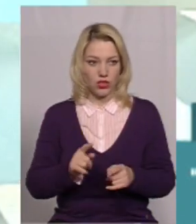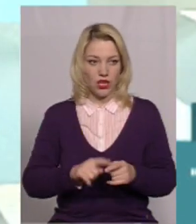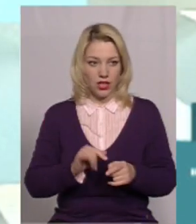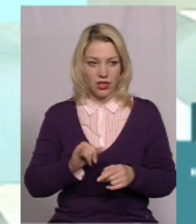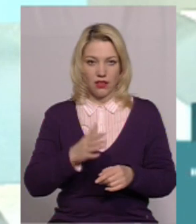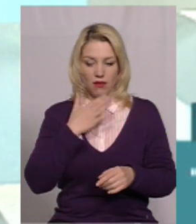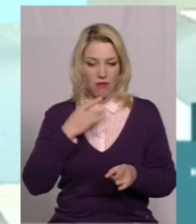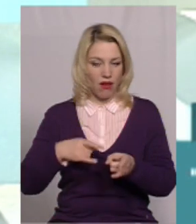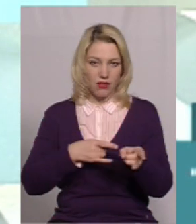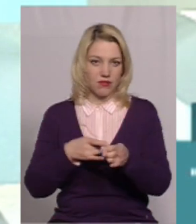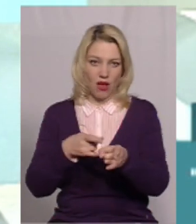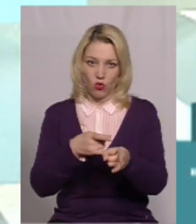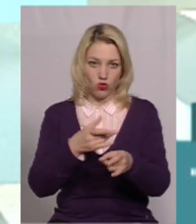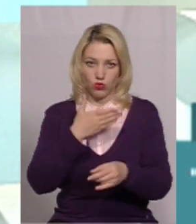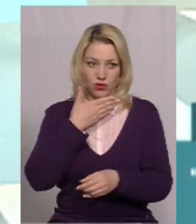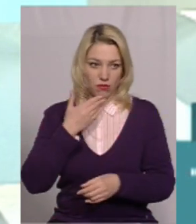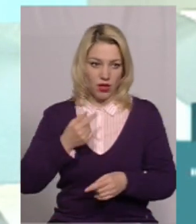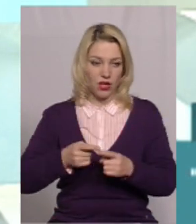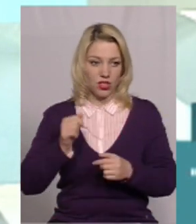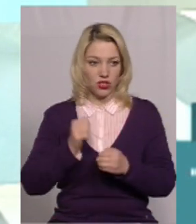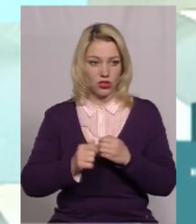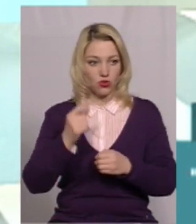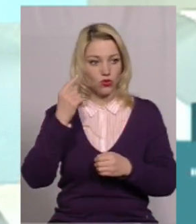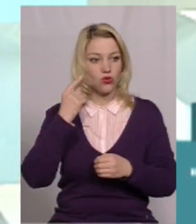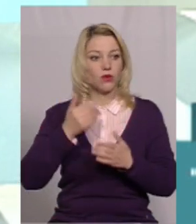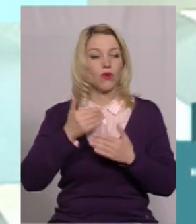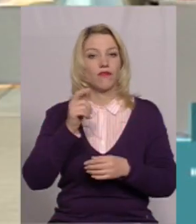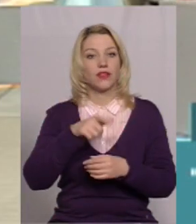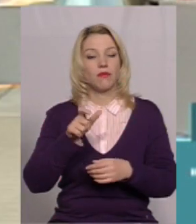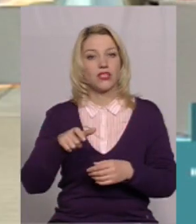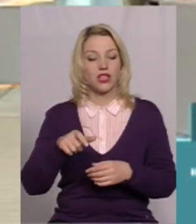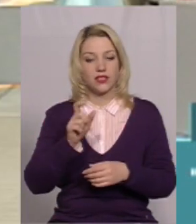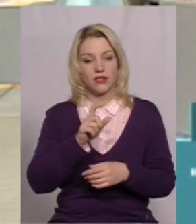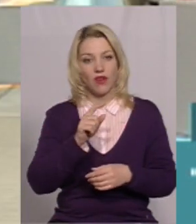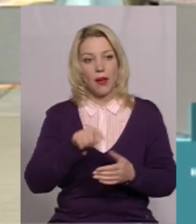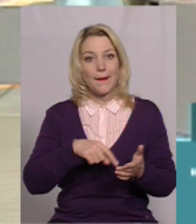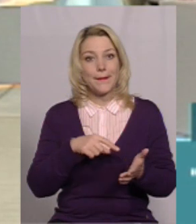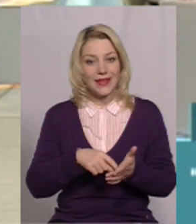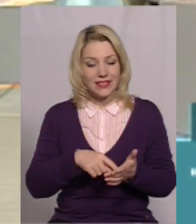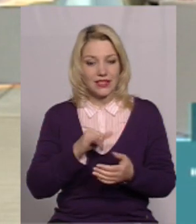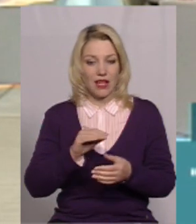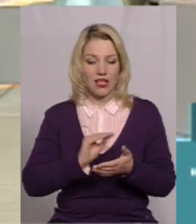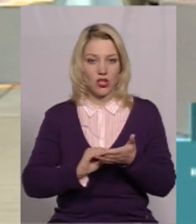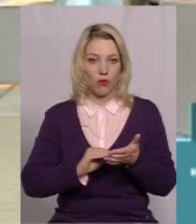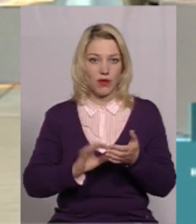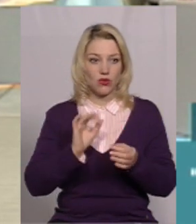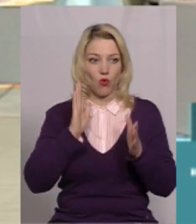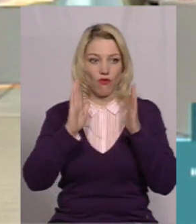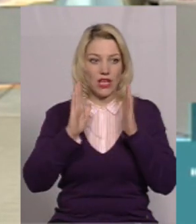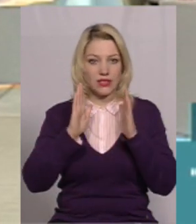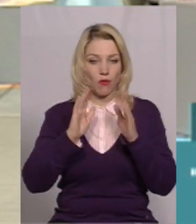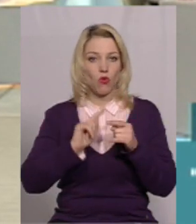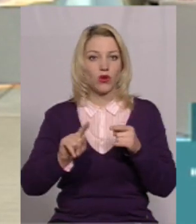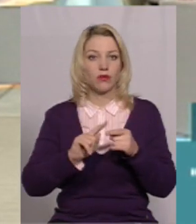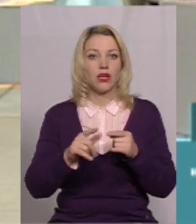і тягучок таких і немає. Дуже часто чуємо від мешканців міста, ну і від дописувачів в мережі Фейсбук